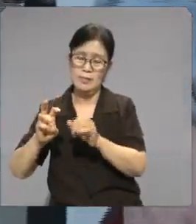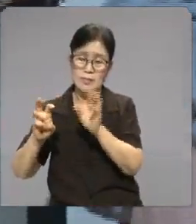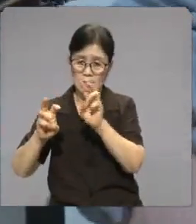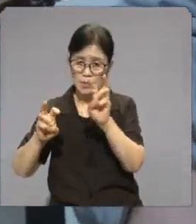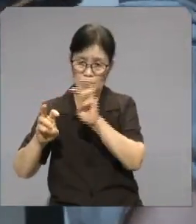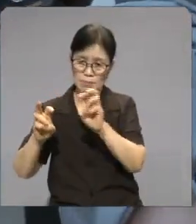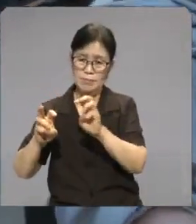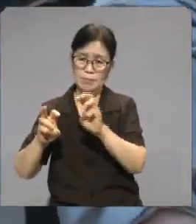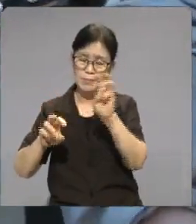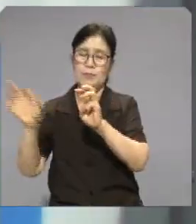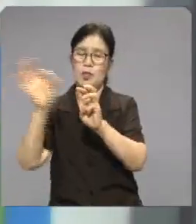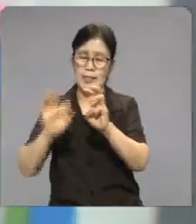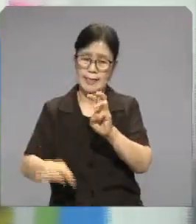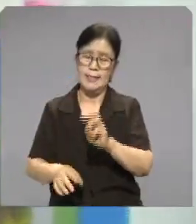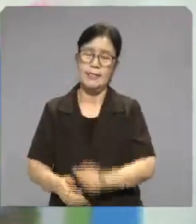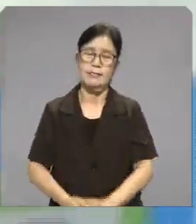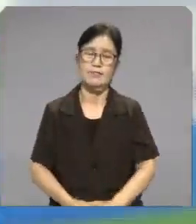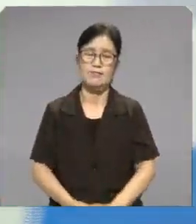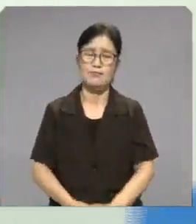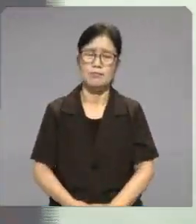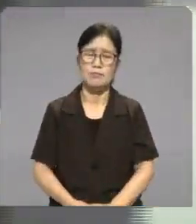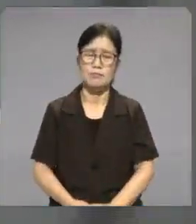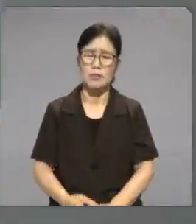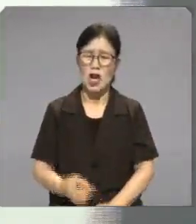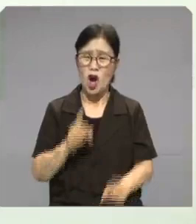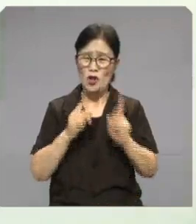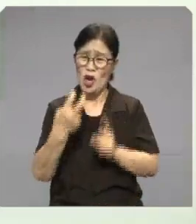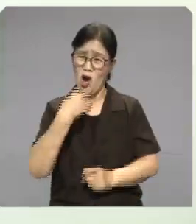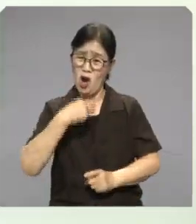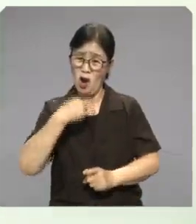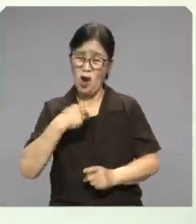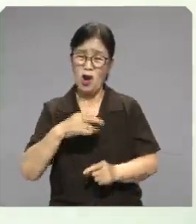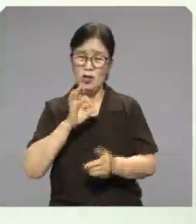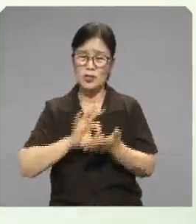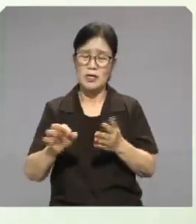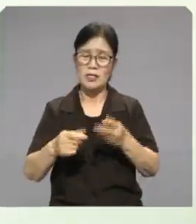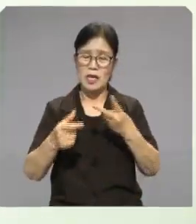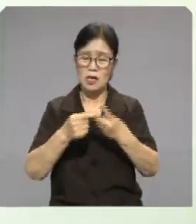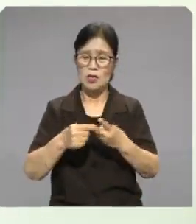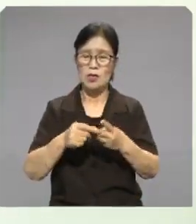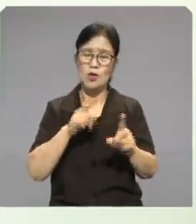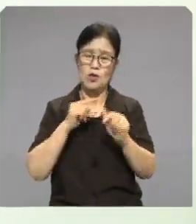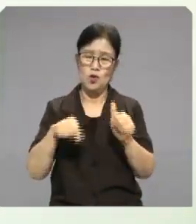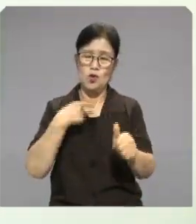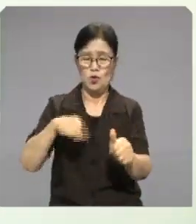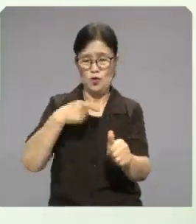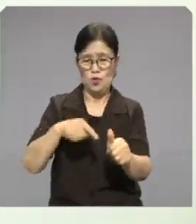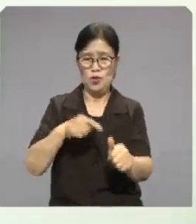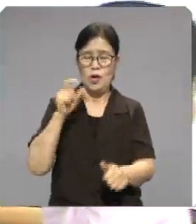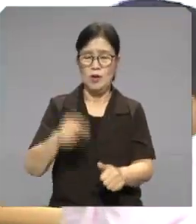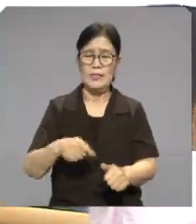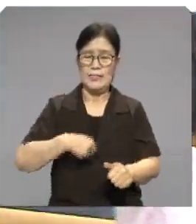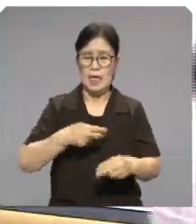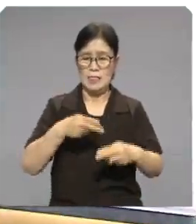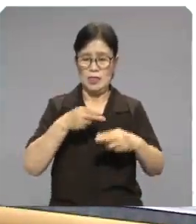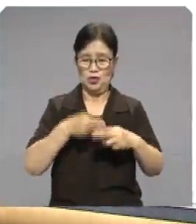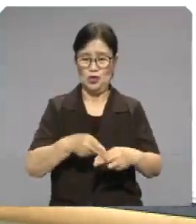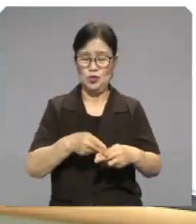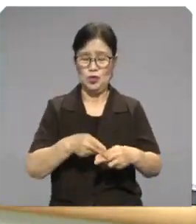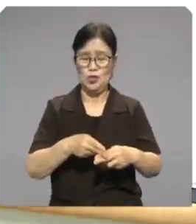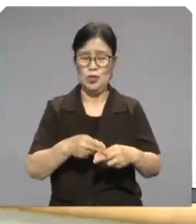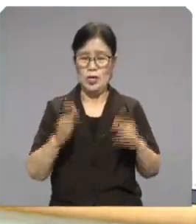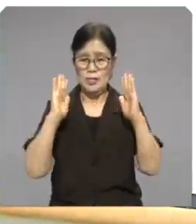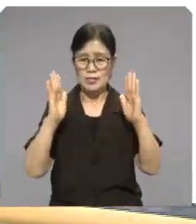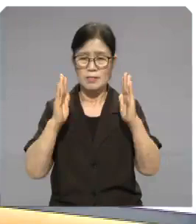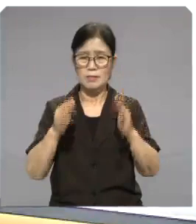계획입니다. 강점인 이중 언어를 살려 제2외국어 교육을 강화하고 자기주도적 학습을 위한 IB